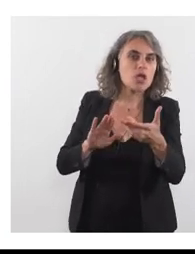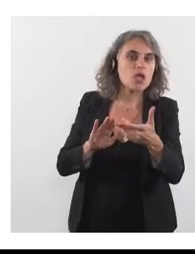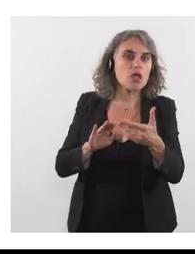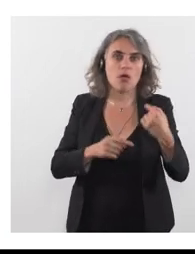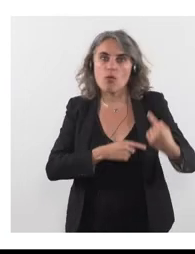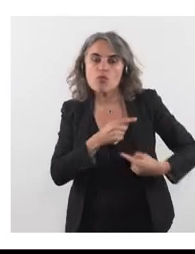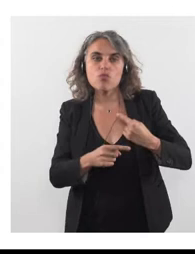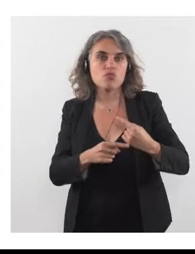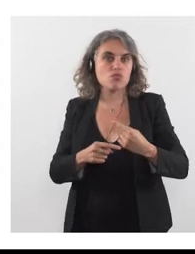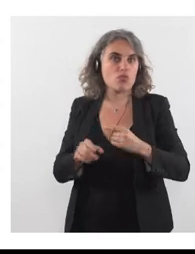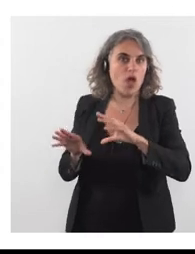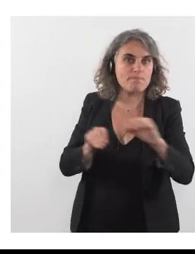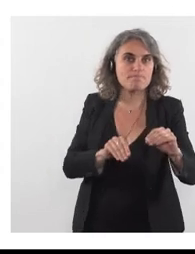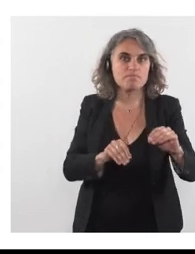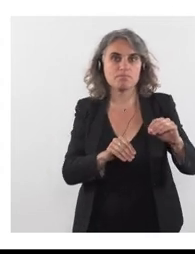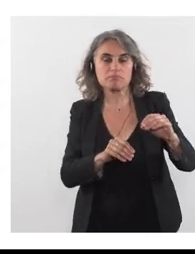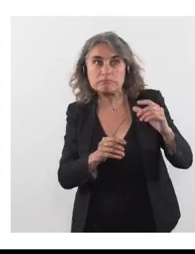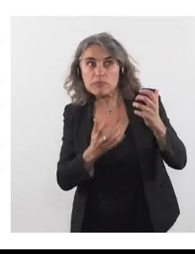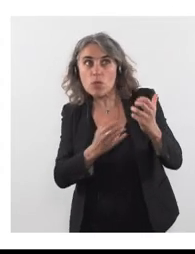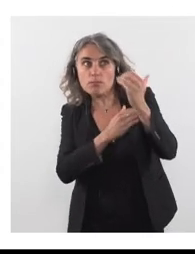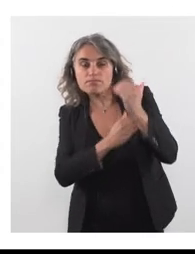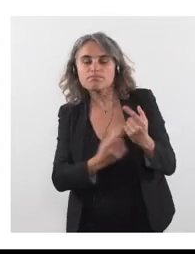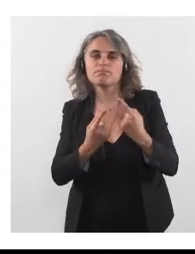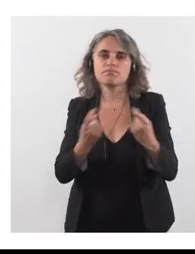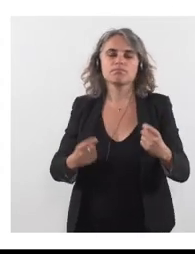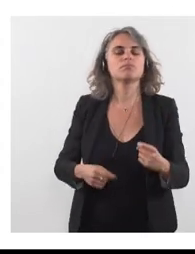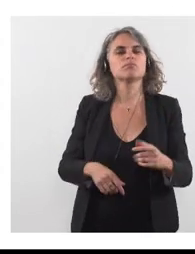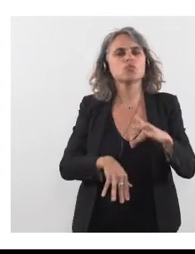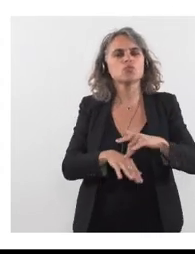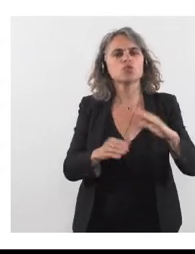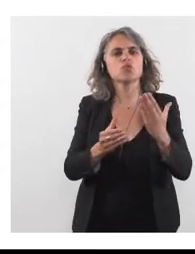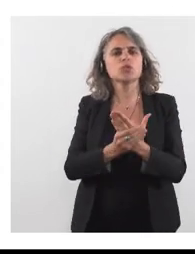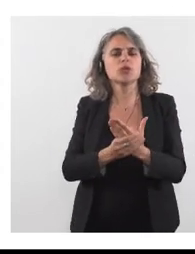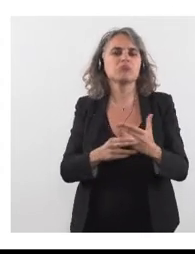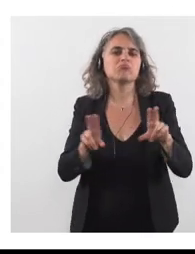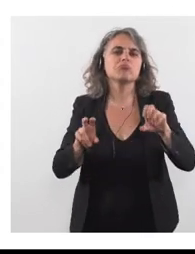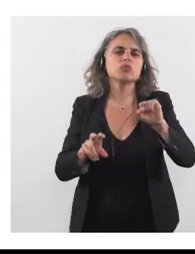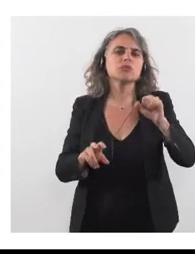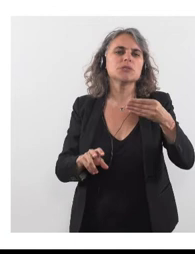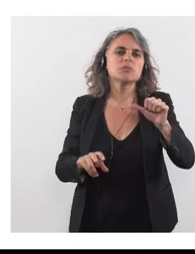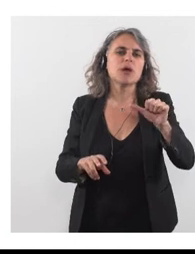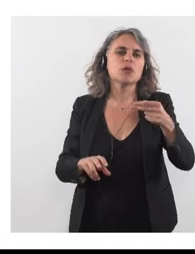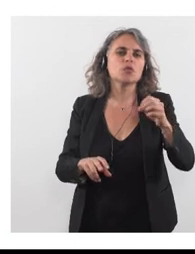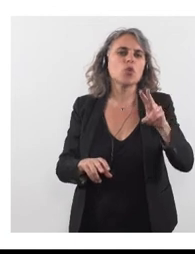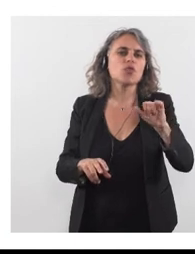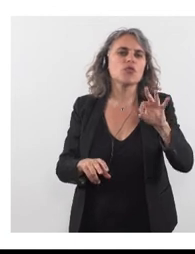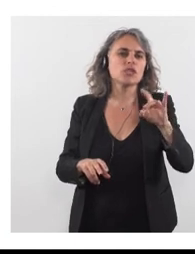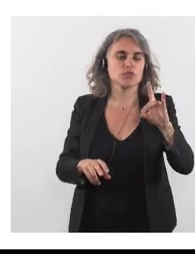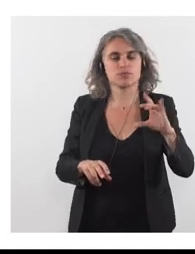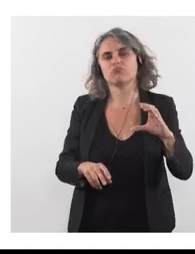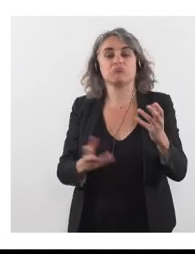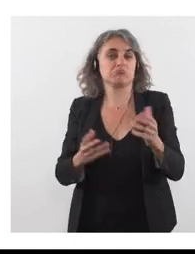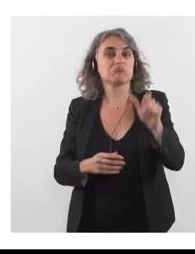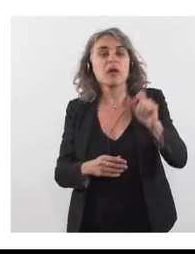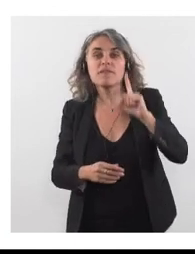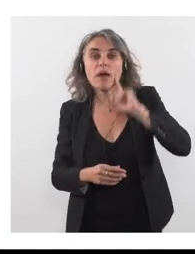séjours précaires. On a eu un dossier qu'on a appelé le dossier Simanovic, qui était une femme d'origine ukrainienne